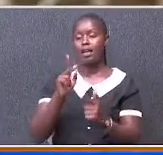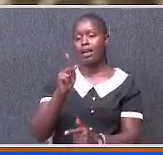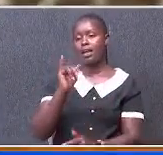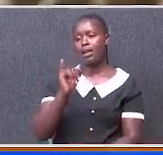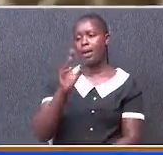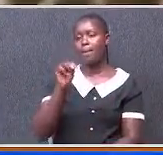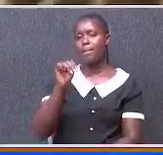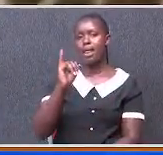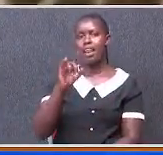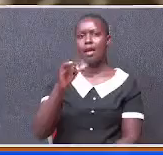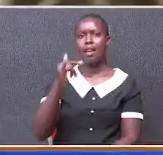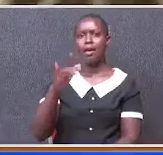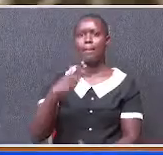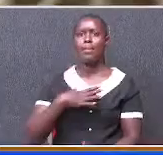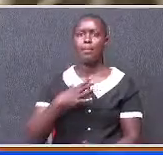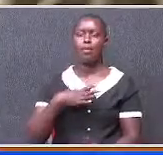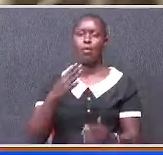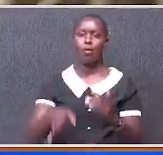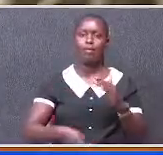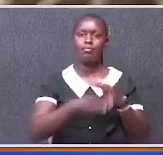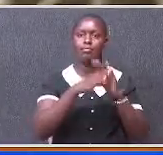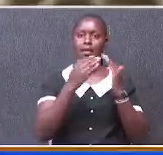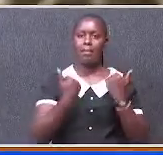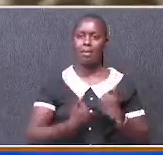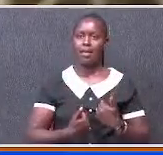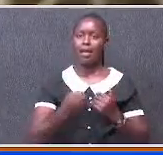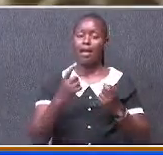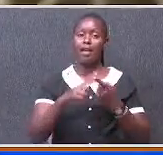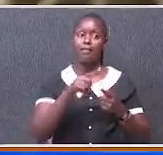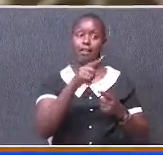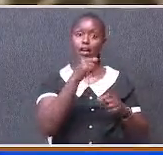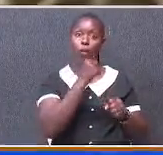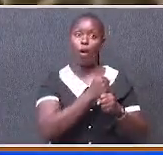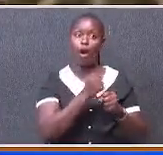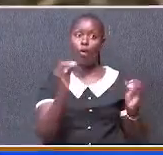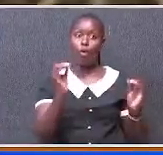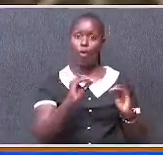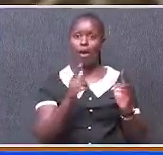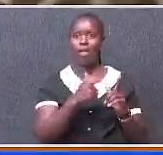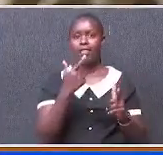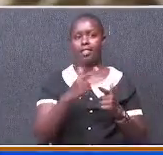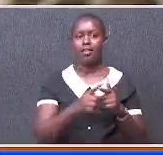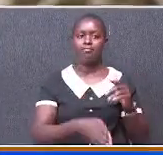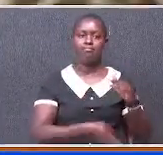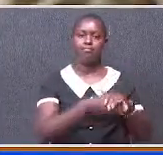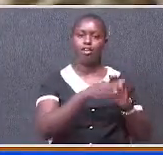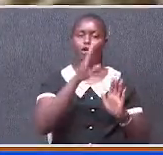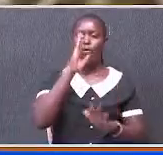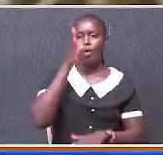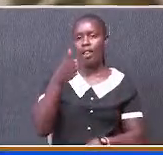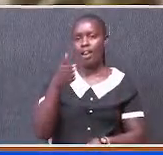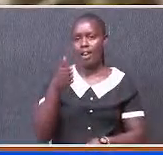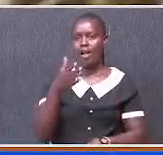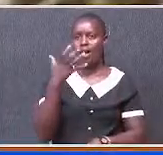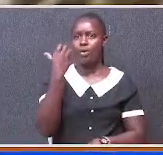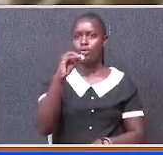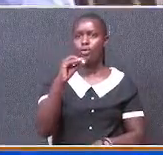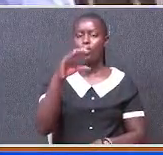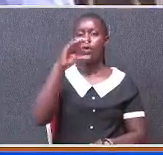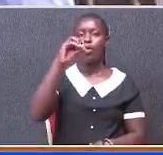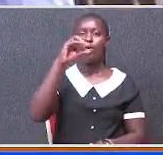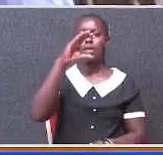watanifukuza. Huyu kikati huyu kama afanyi kazi, watu ya Tongoreni hapa watamfukuza. Bwana